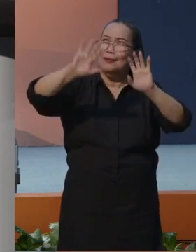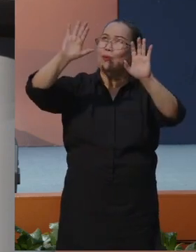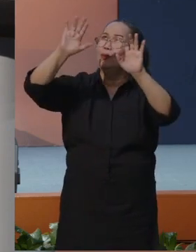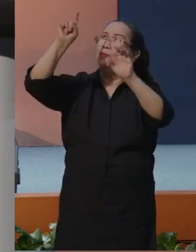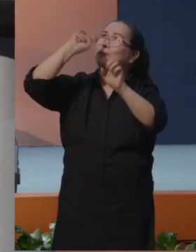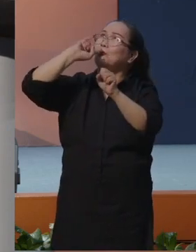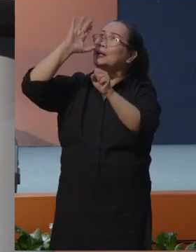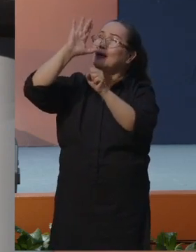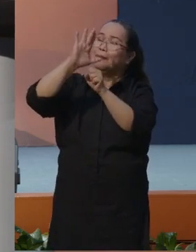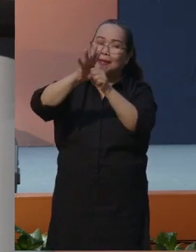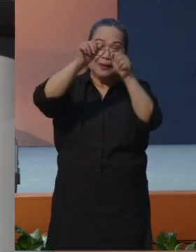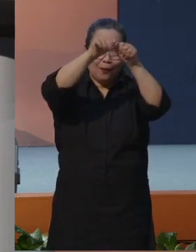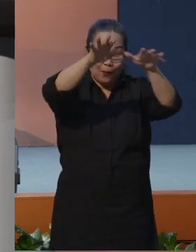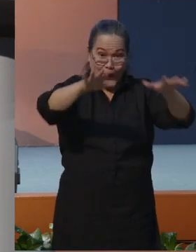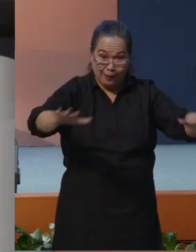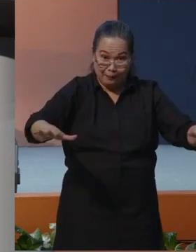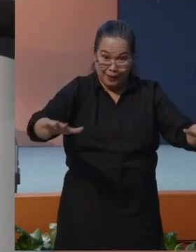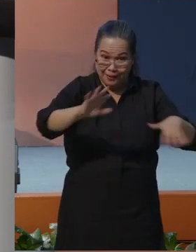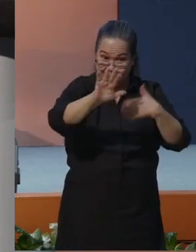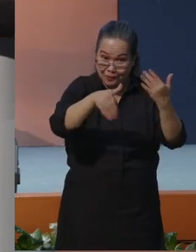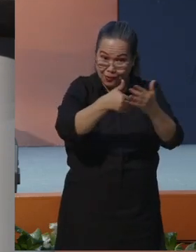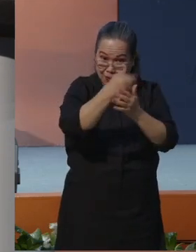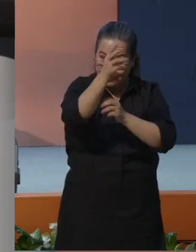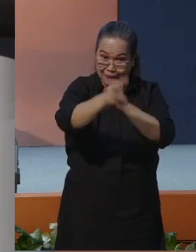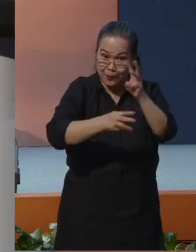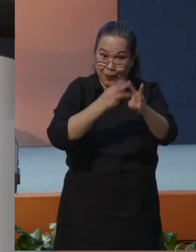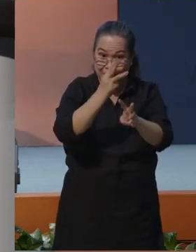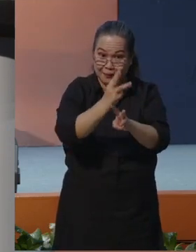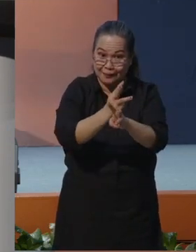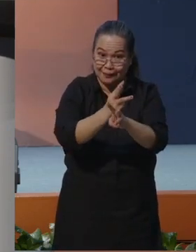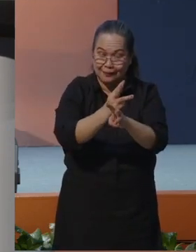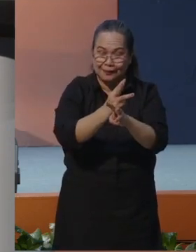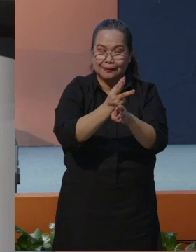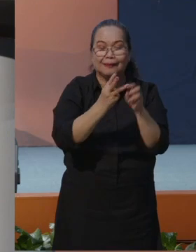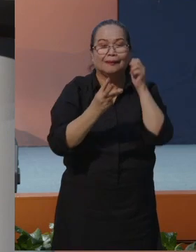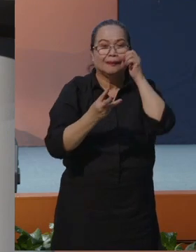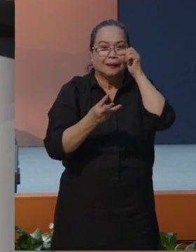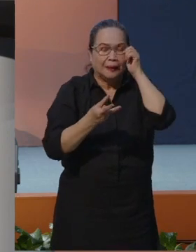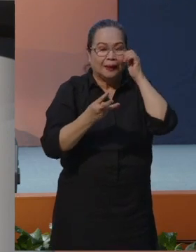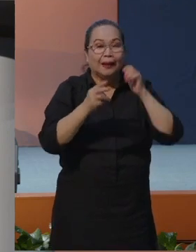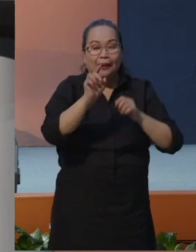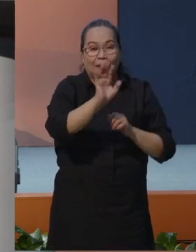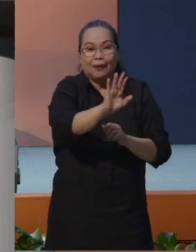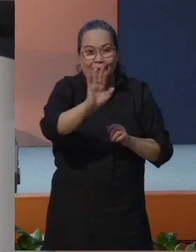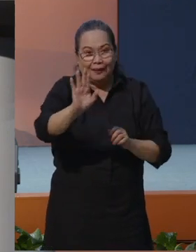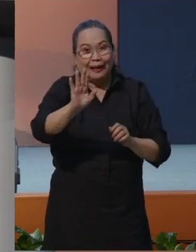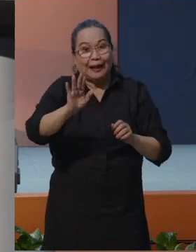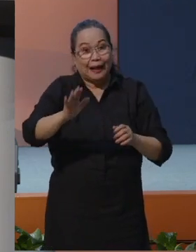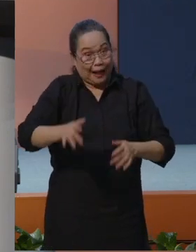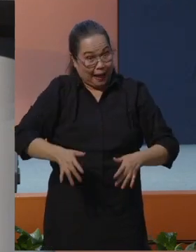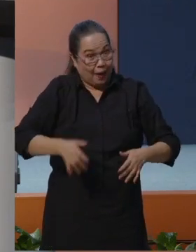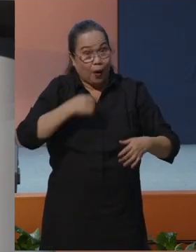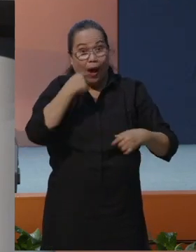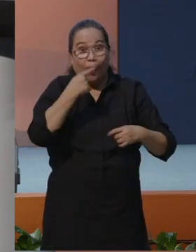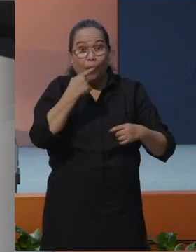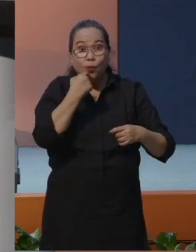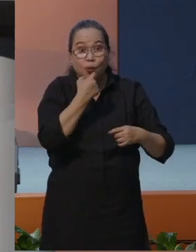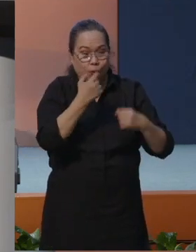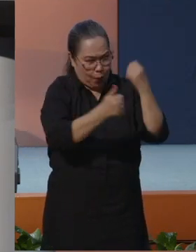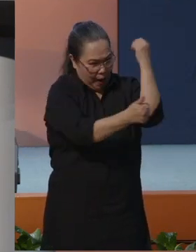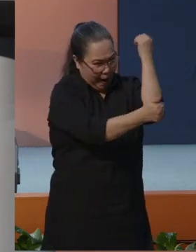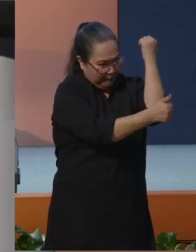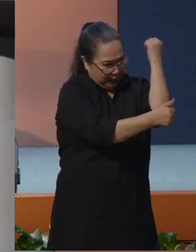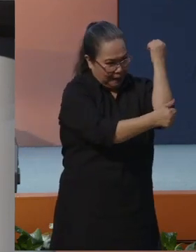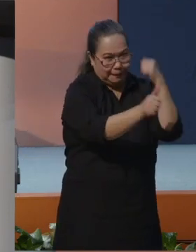na pagpapalain niya ang buong daigdig sa pamamagitan ng lahi ni Abraham. Sinabi niya ito